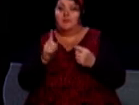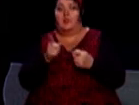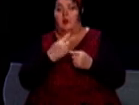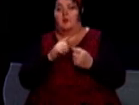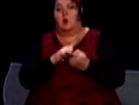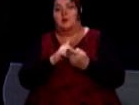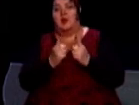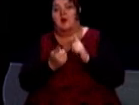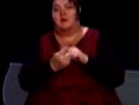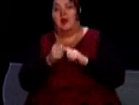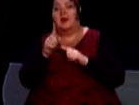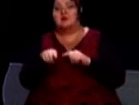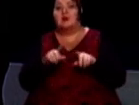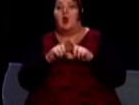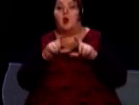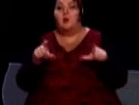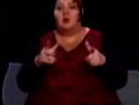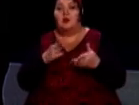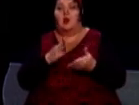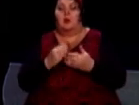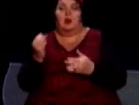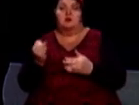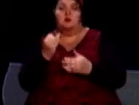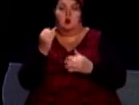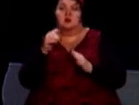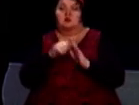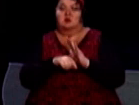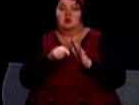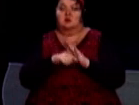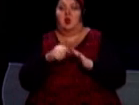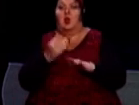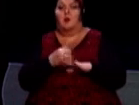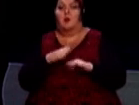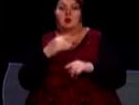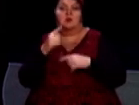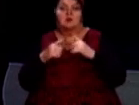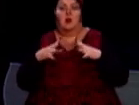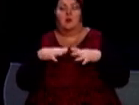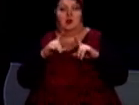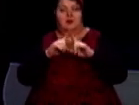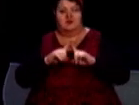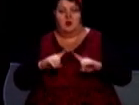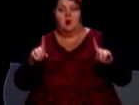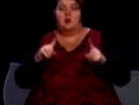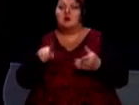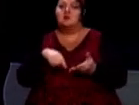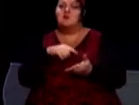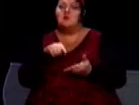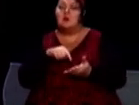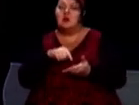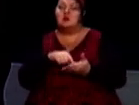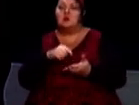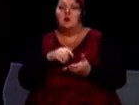навпаки ті об'єкти, які мають історичне значення? Полтава завжди була своєобразним містом